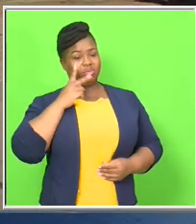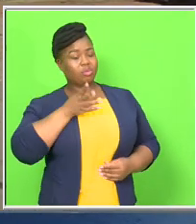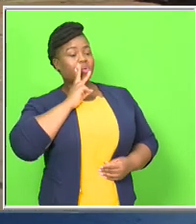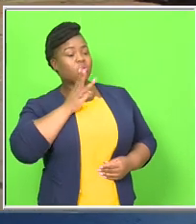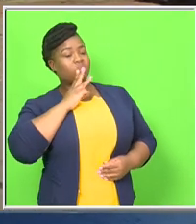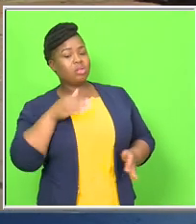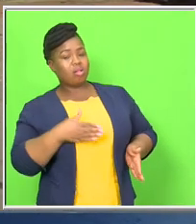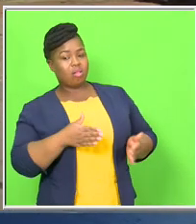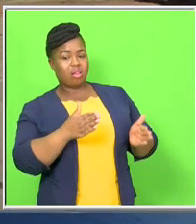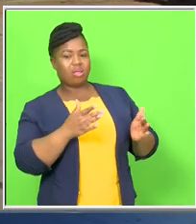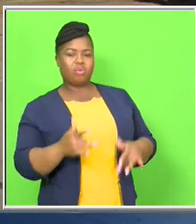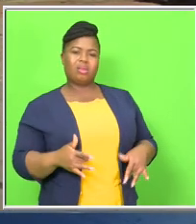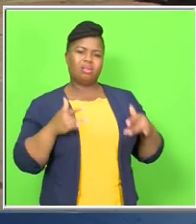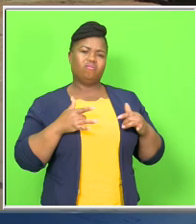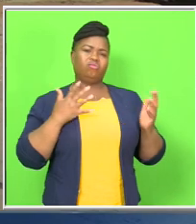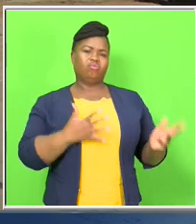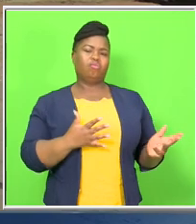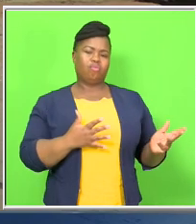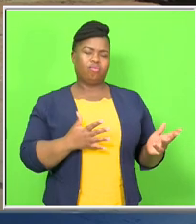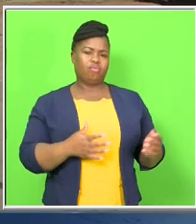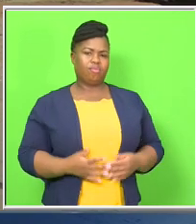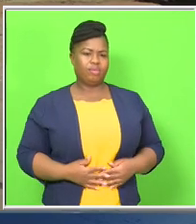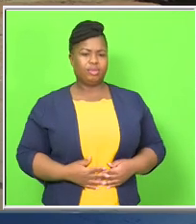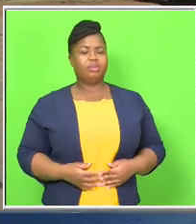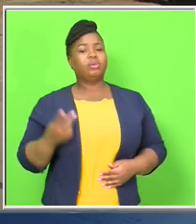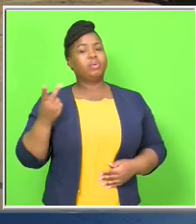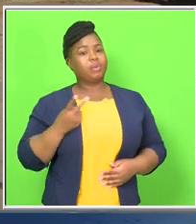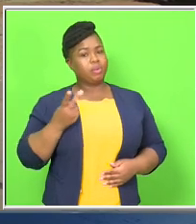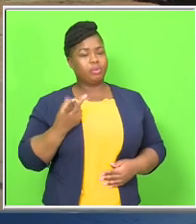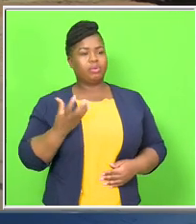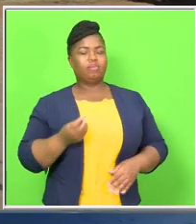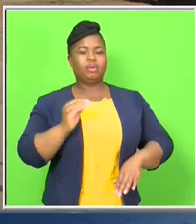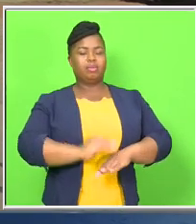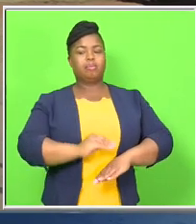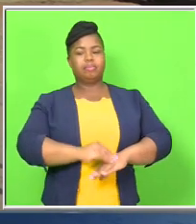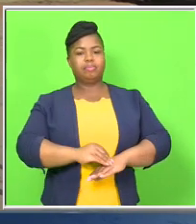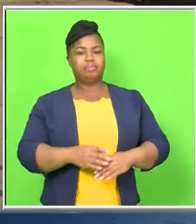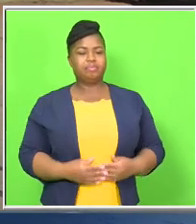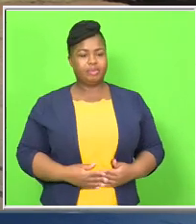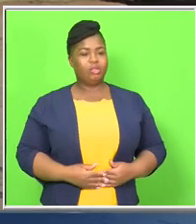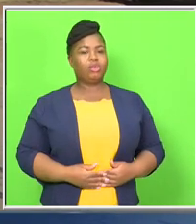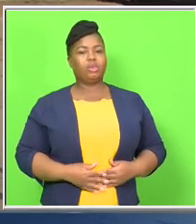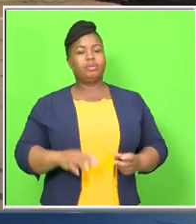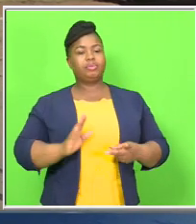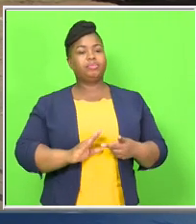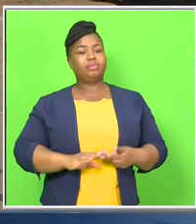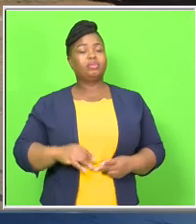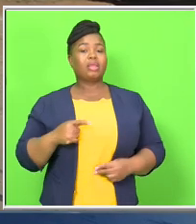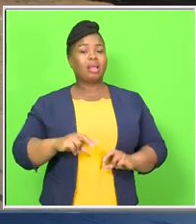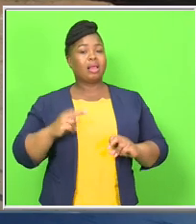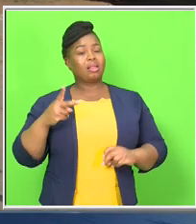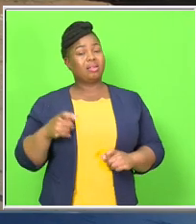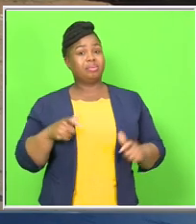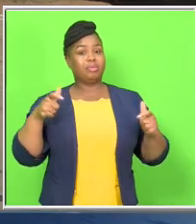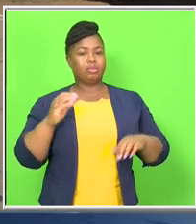njie yonantaloge sishalayo Kupinde futisibene nkinga laika ya mkulukakulu